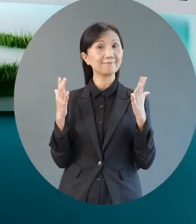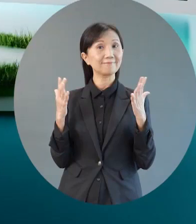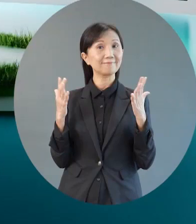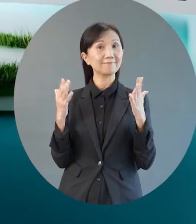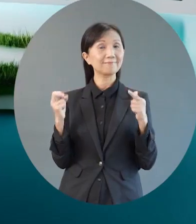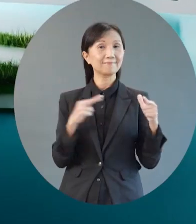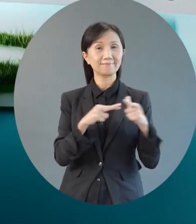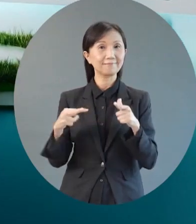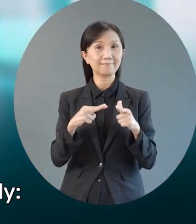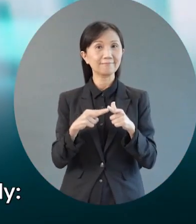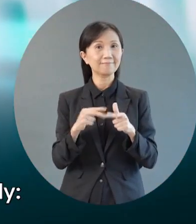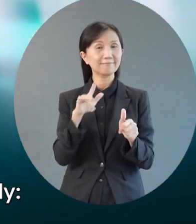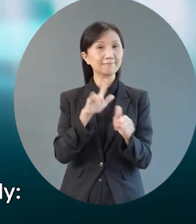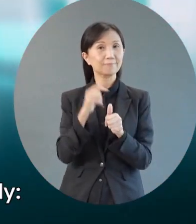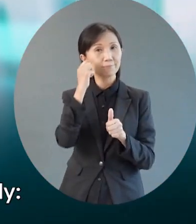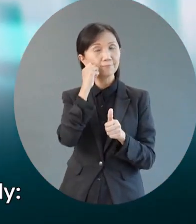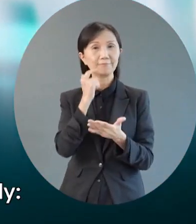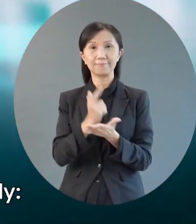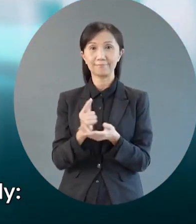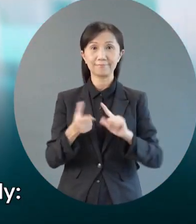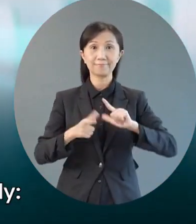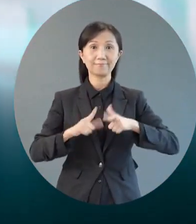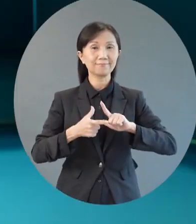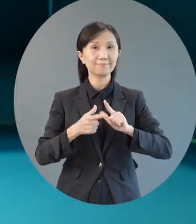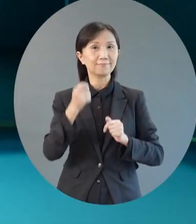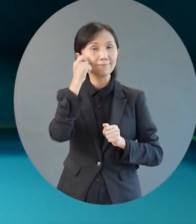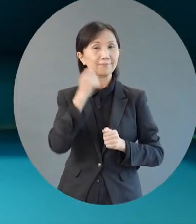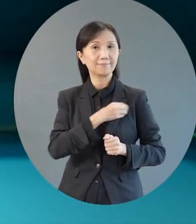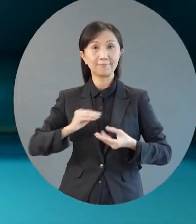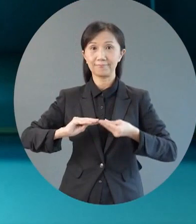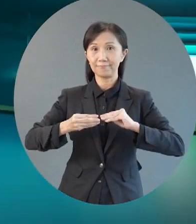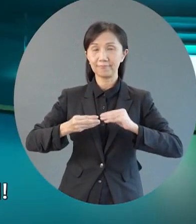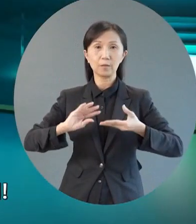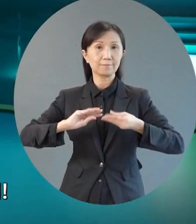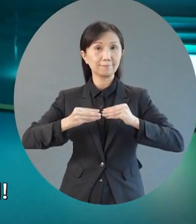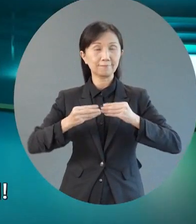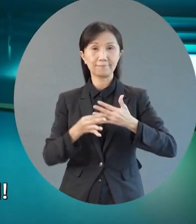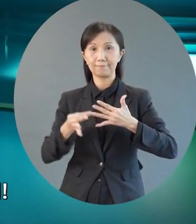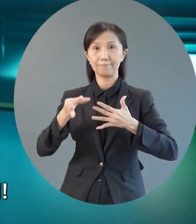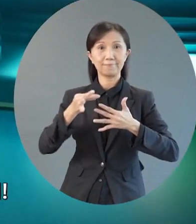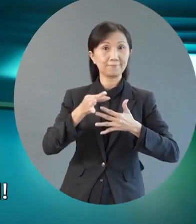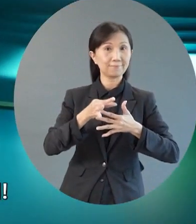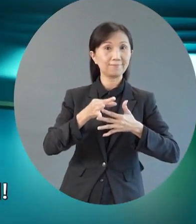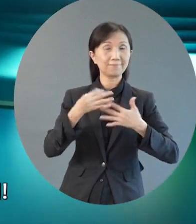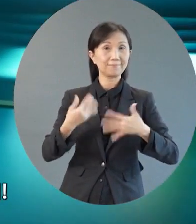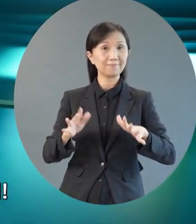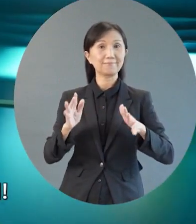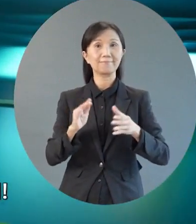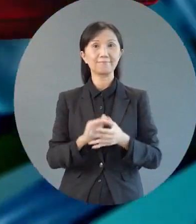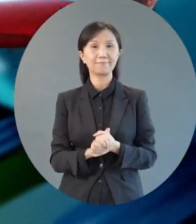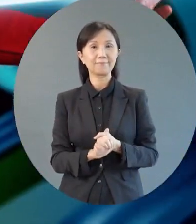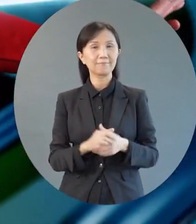等等等等，介绍翻《守护老友记》嘅重要武器——长者医疗券。医疗券已经升咗级